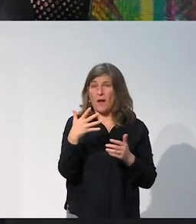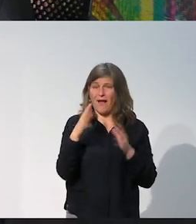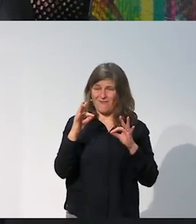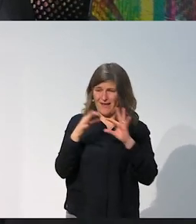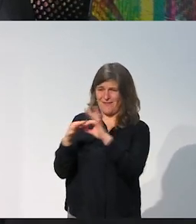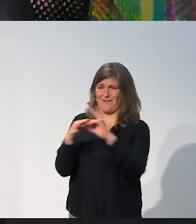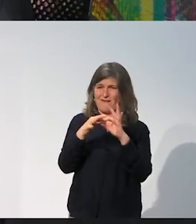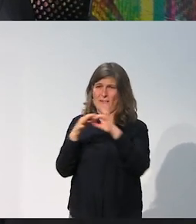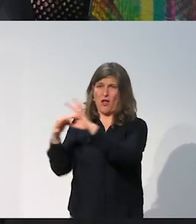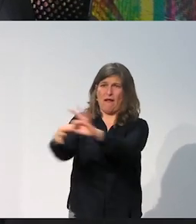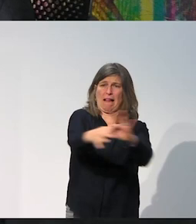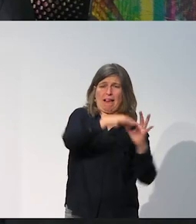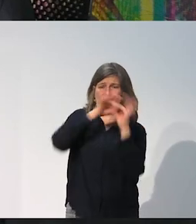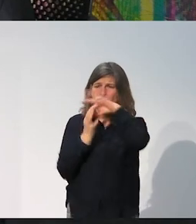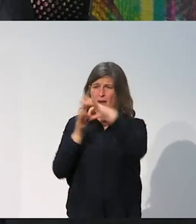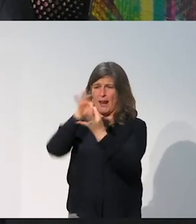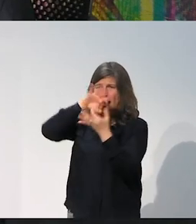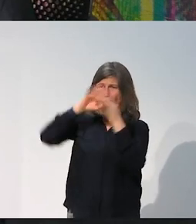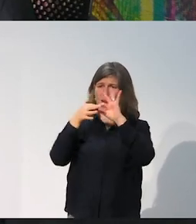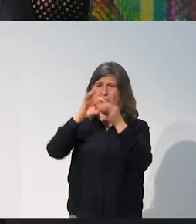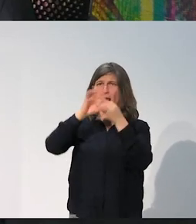de l'écheveau indémêlable, hein,